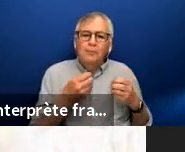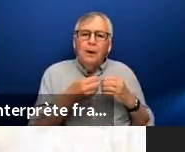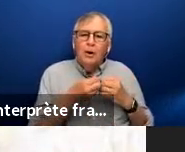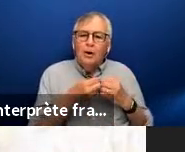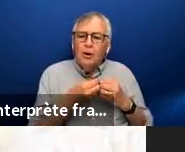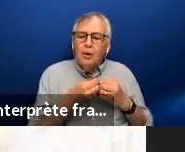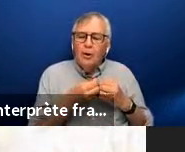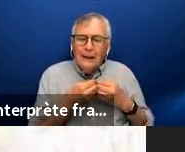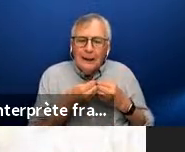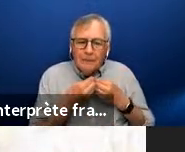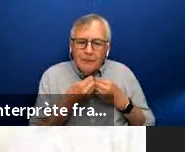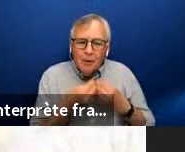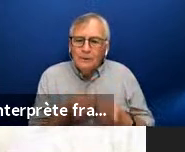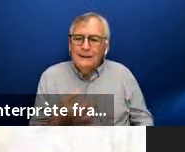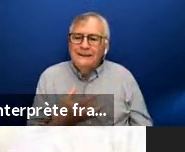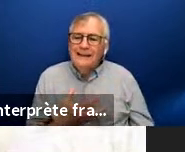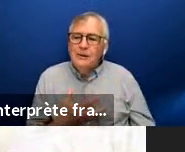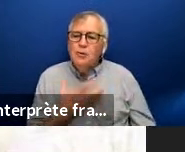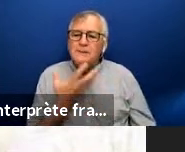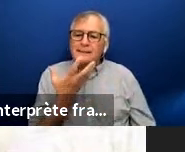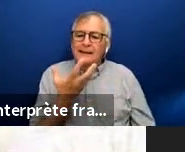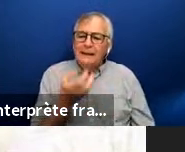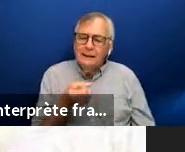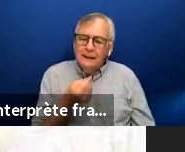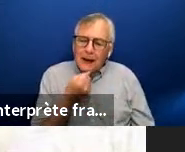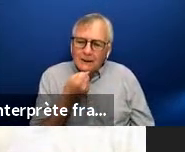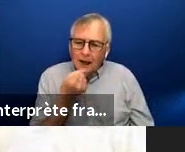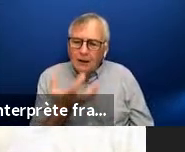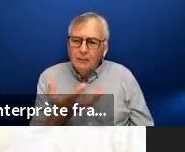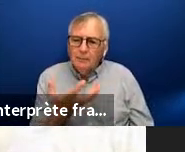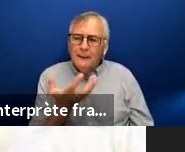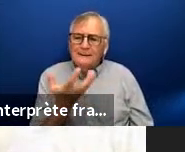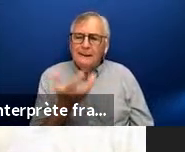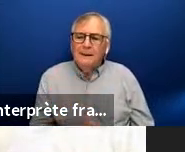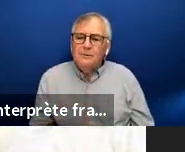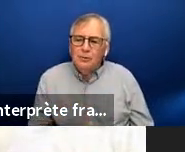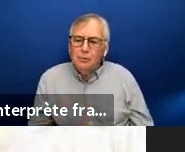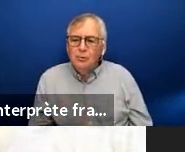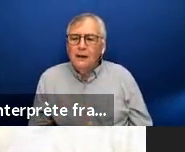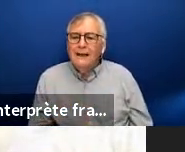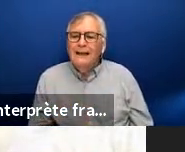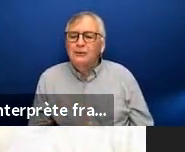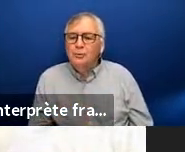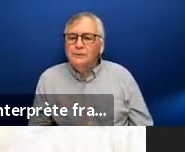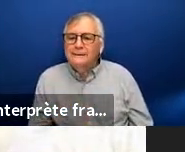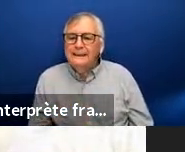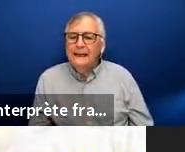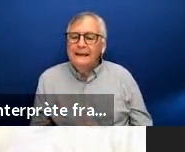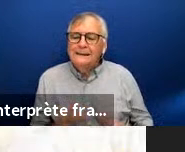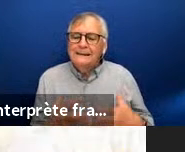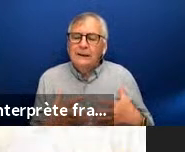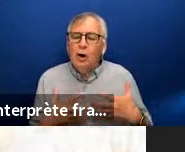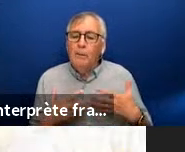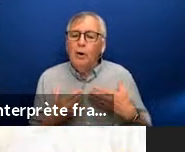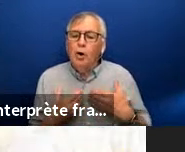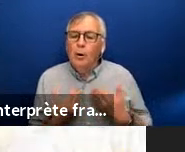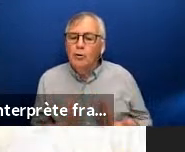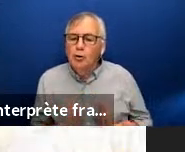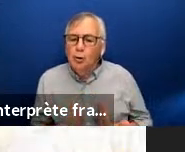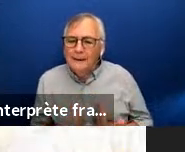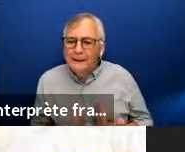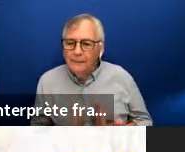a toujours eu la volonté d'illustrer en art, par ses peintures, la sourdité